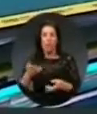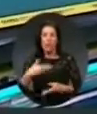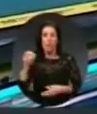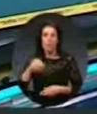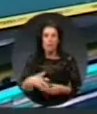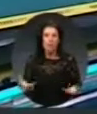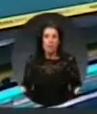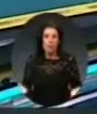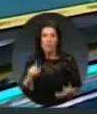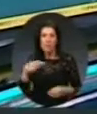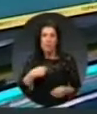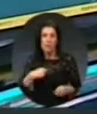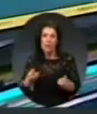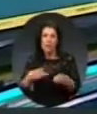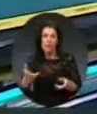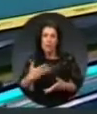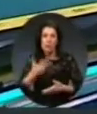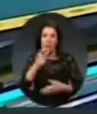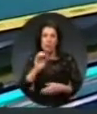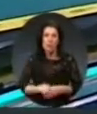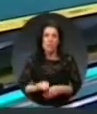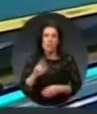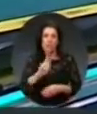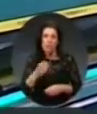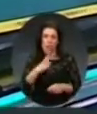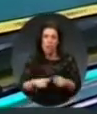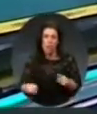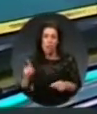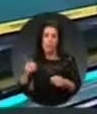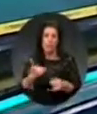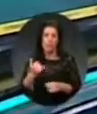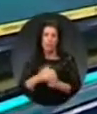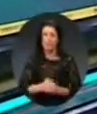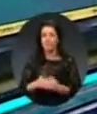כנראה לא מקבל 30,000 דולר לתרומות. לא נפתור את זה כאן. הובעו כאן דעות. תודה, תכף נמשיך.